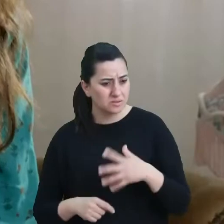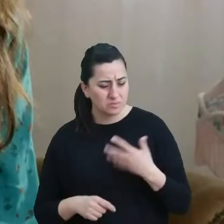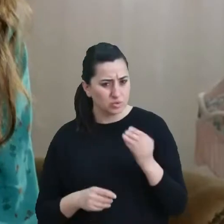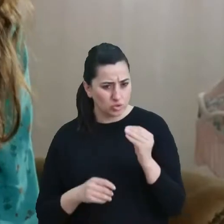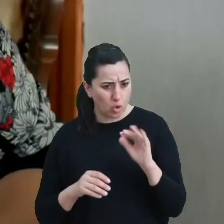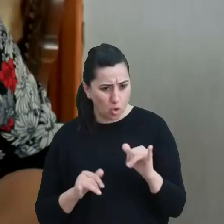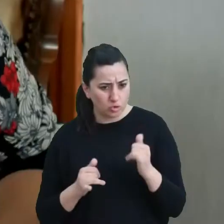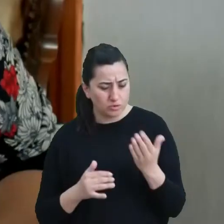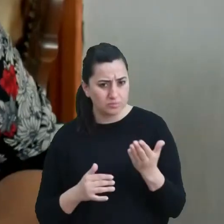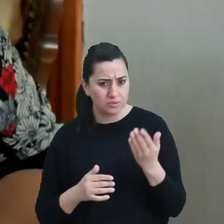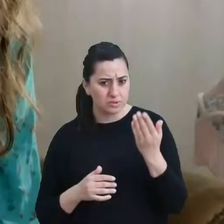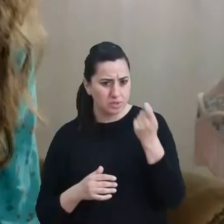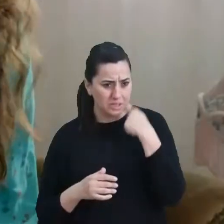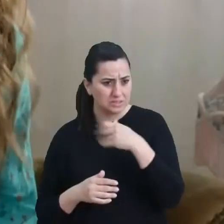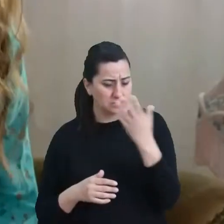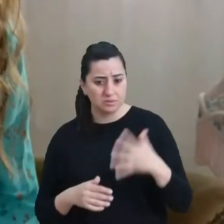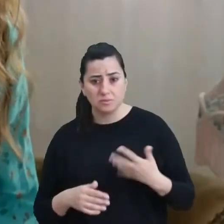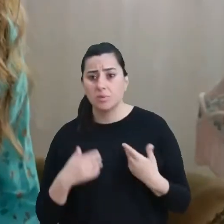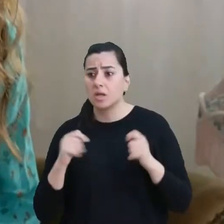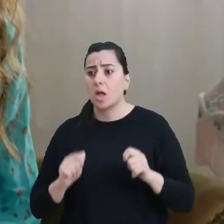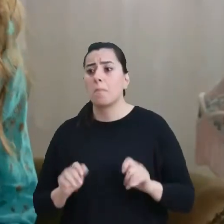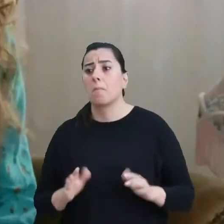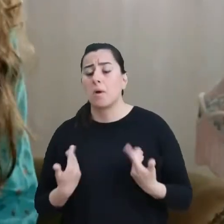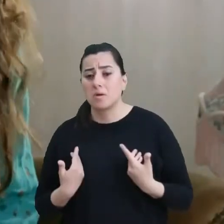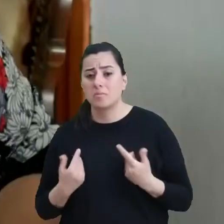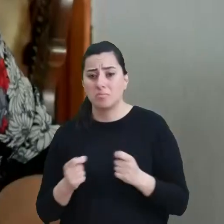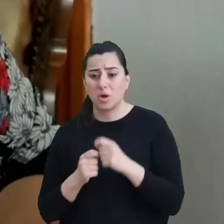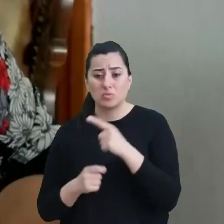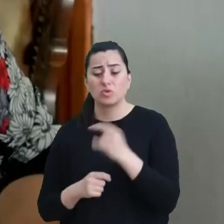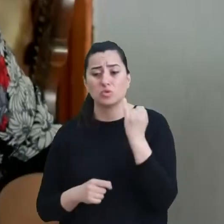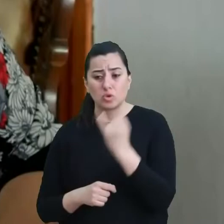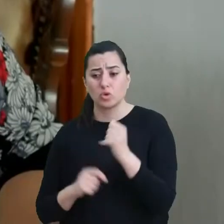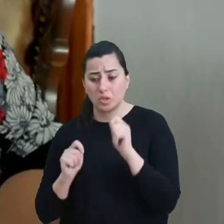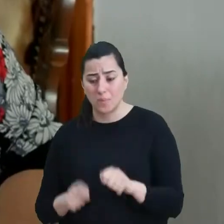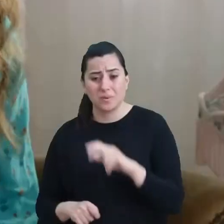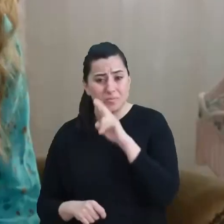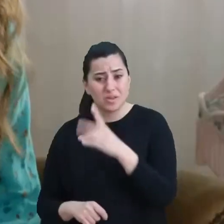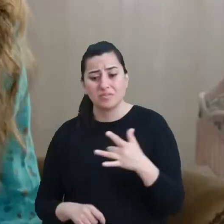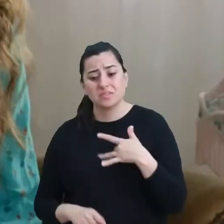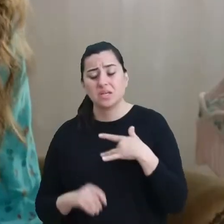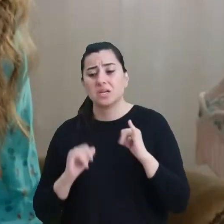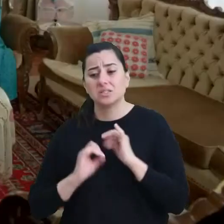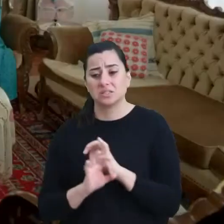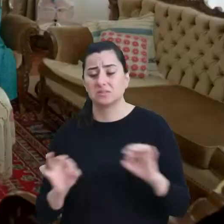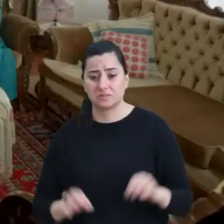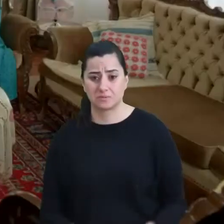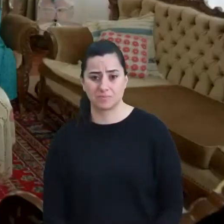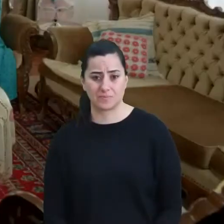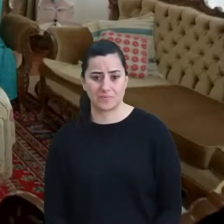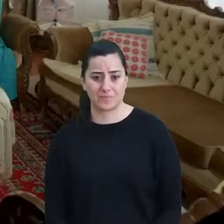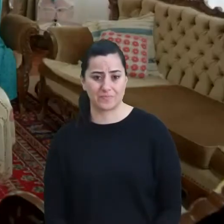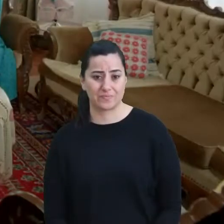Çocuk oyuncağı mı bu? Rezil olur zelaleme. Ben yapamayacağım anne. Bahri'ye bu kötülüğü yaparsam vicdanım rahat etmeyecek.